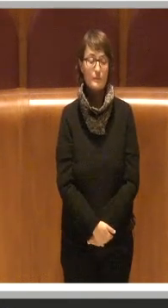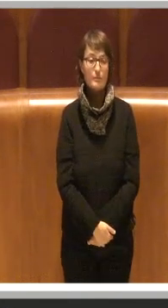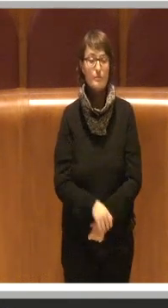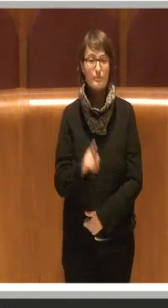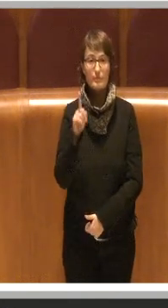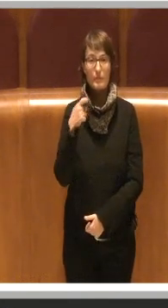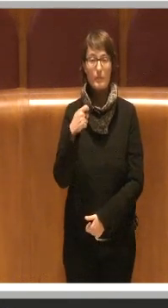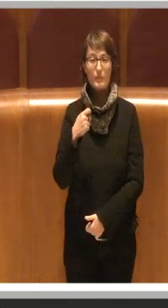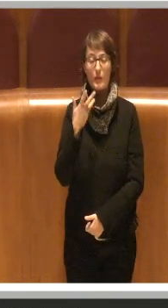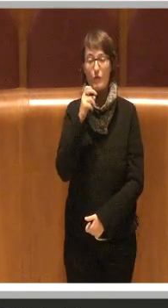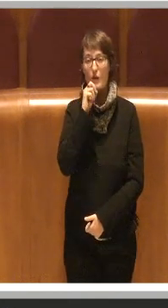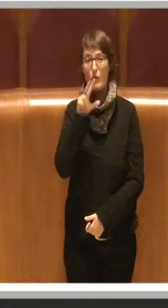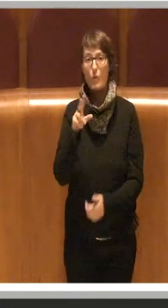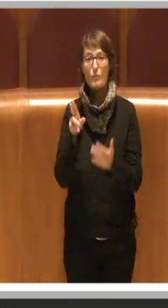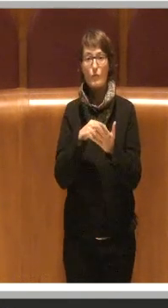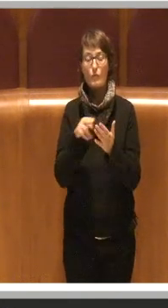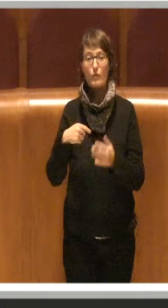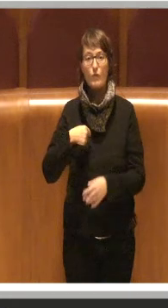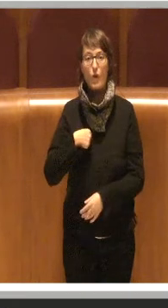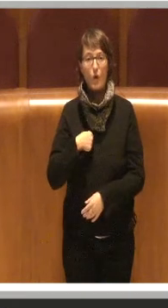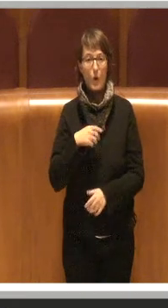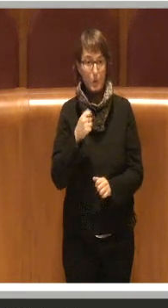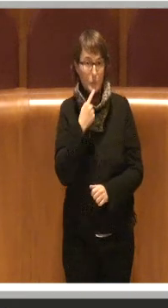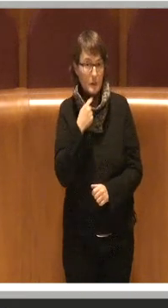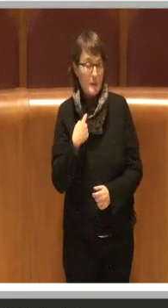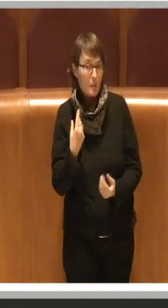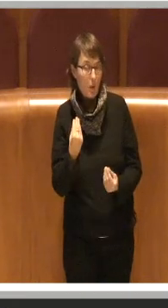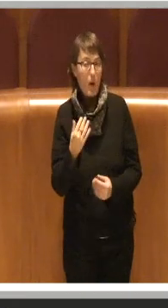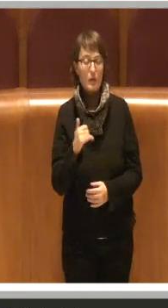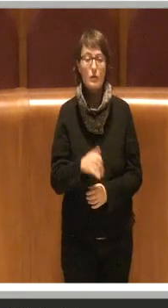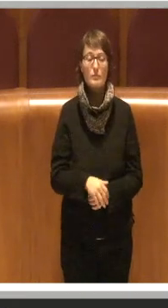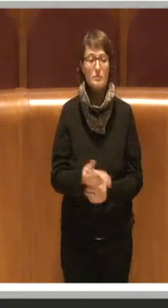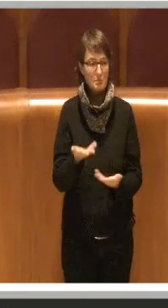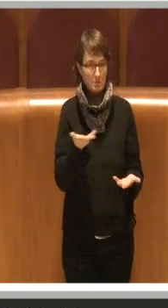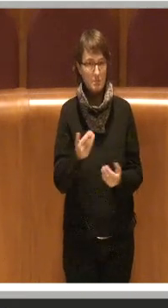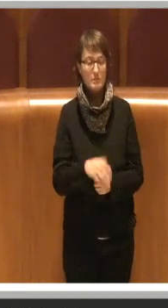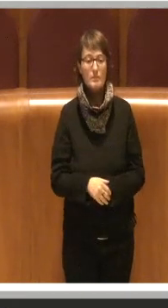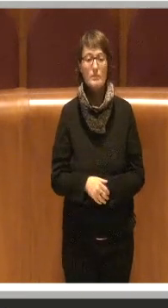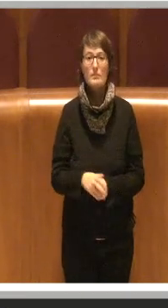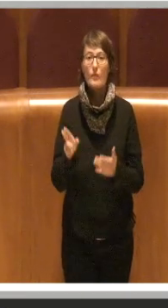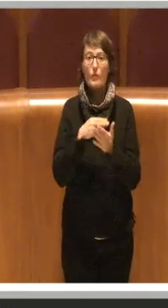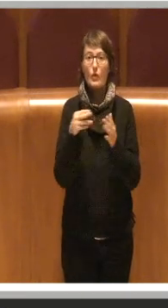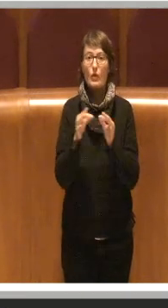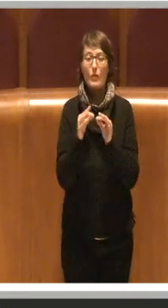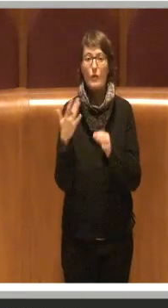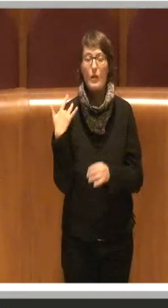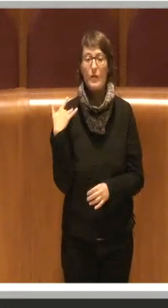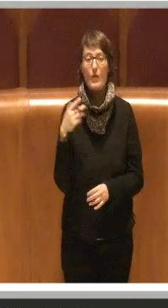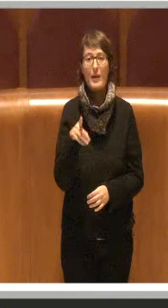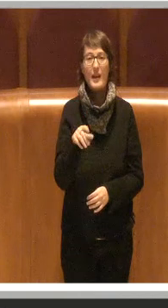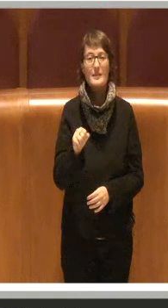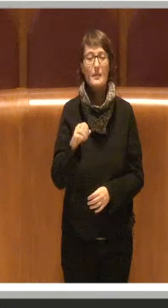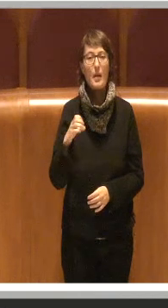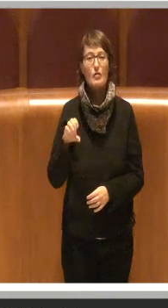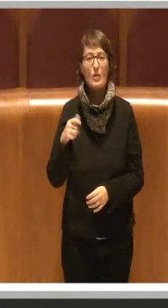Presidente, le volevo comunicare il mio voto, mi dica lei quando è possibile. Prego. Il mio voto favorevole, grazie. Pacetti.